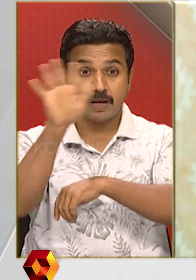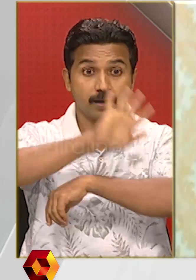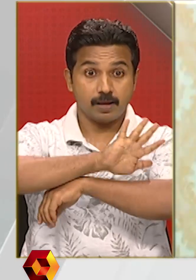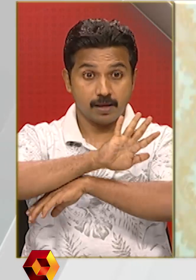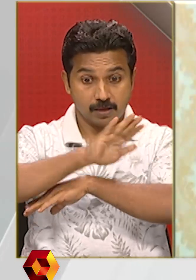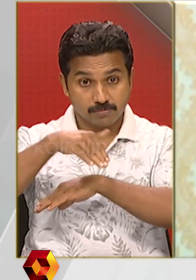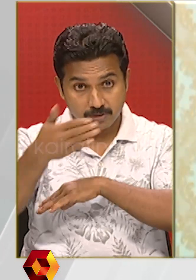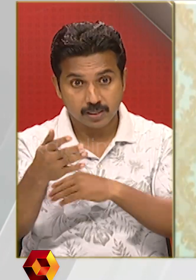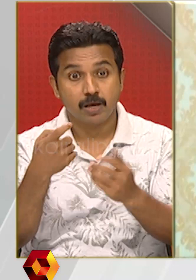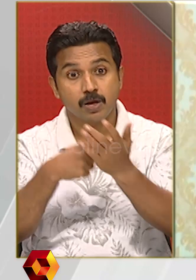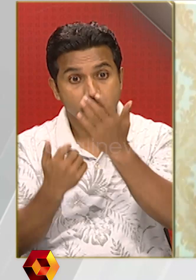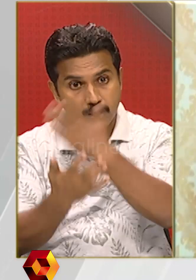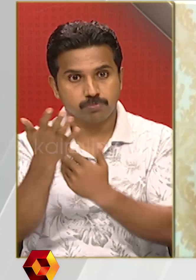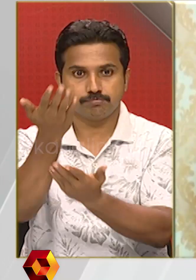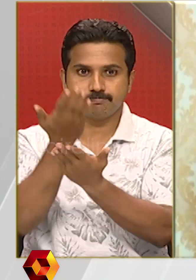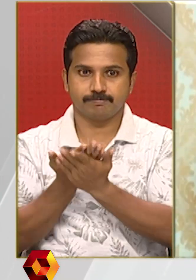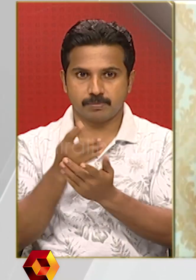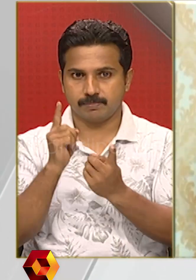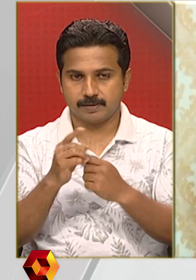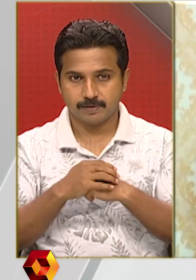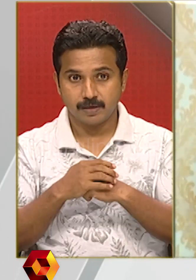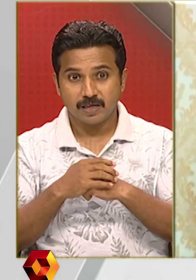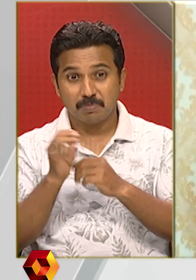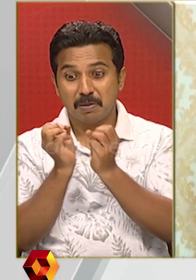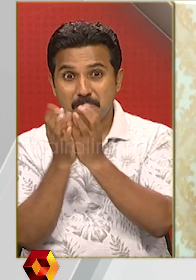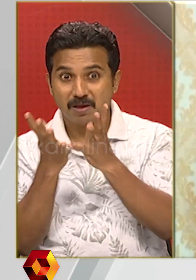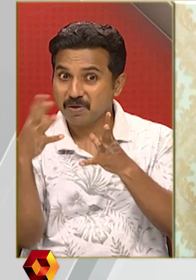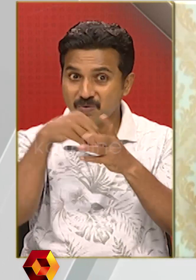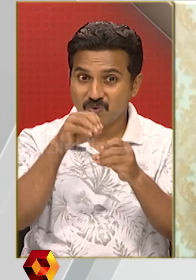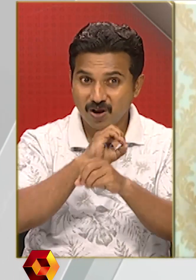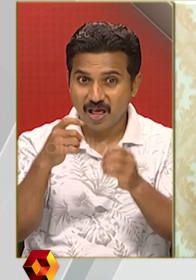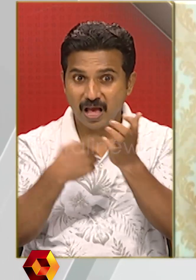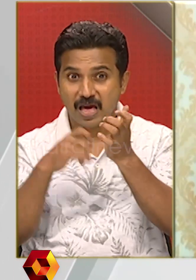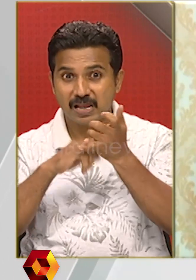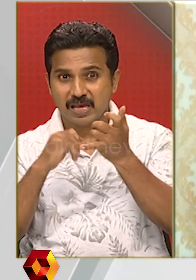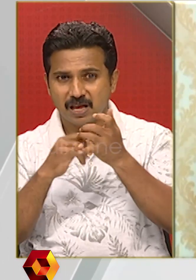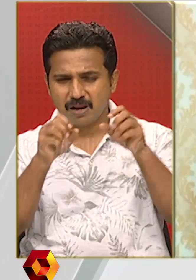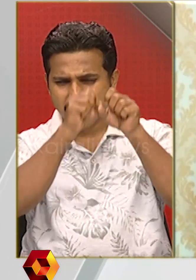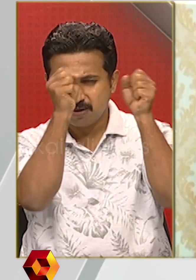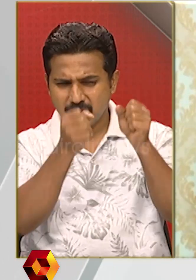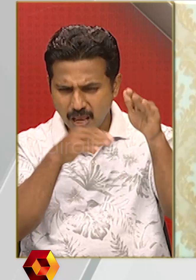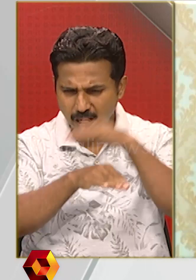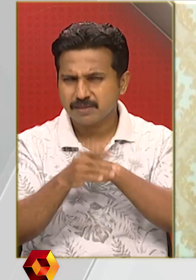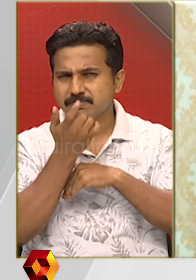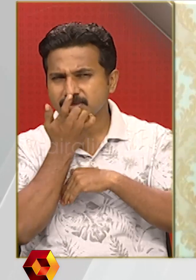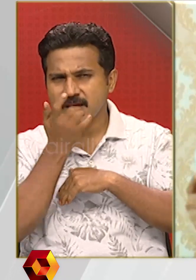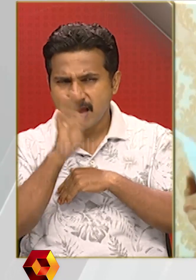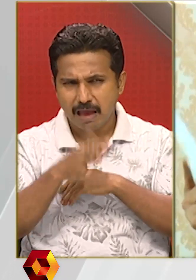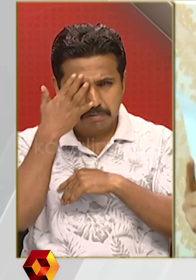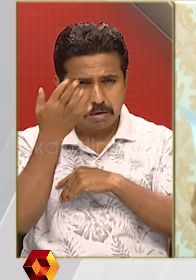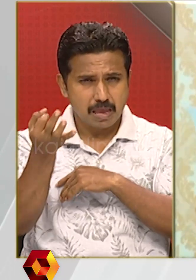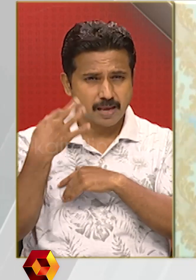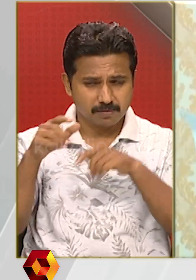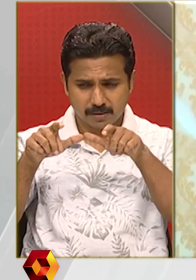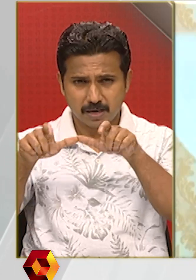സമിതി റിപ്പോർട്ട് സമർപ്പിക്കും. കാവ്യവൽക്കരണമില്ലെങ്കിലും സിലബസിൽ മറ്റ് ചില പോരായ്മകൾ ഉണ്ടെന്നാണ് മനസ്സിലാക്കുന്നതെന്നും വിദഗ്ധ സമിതി